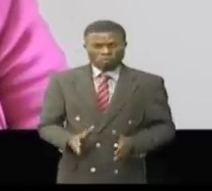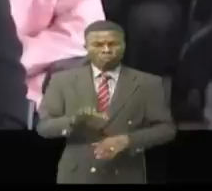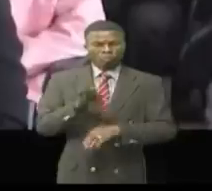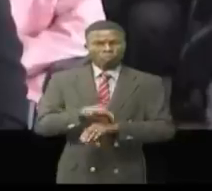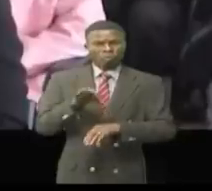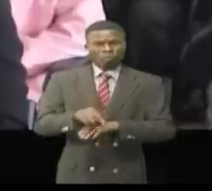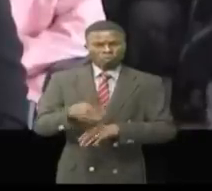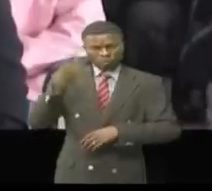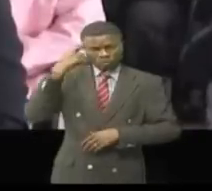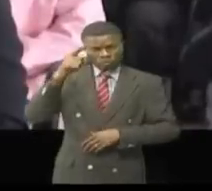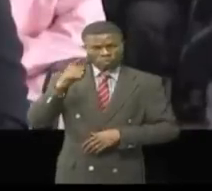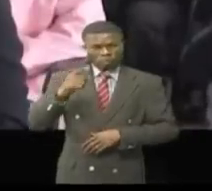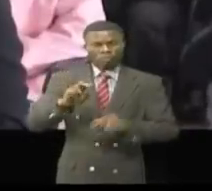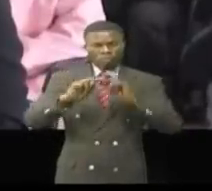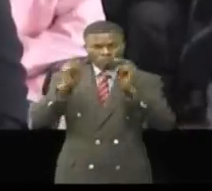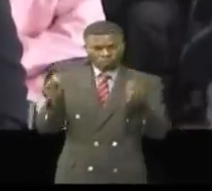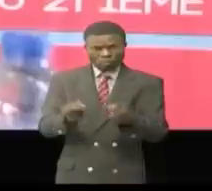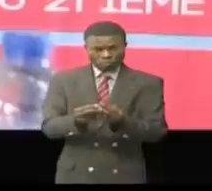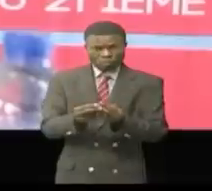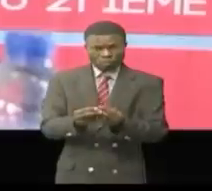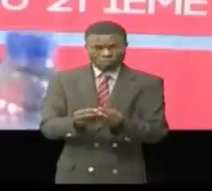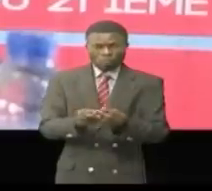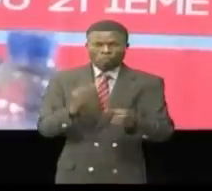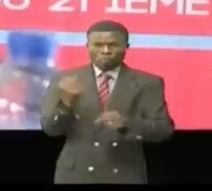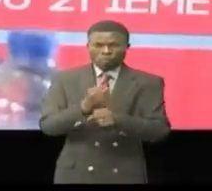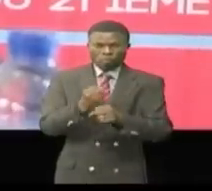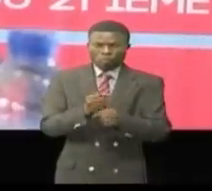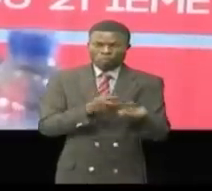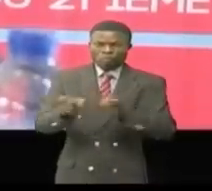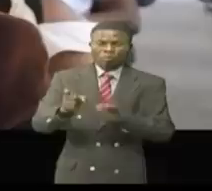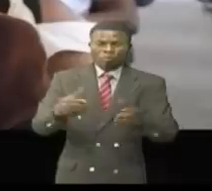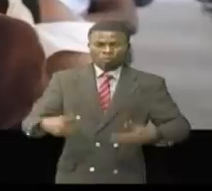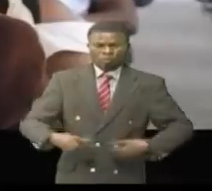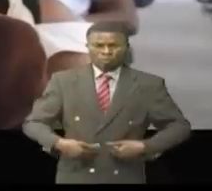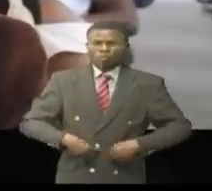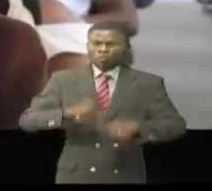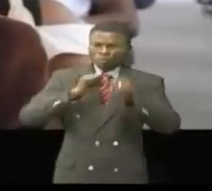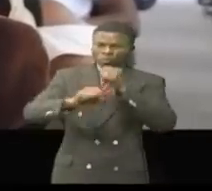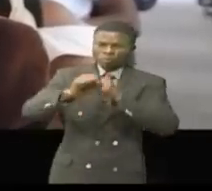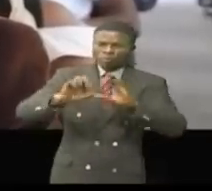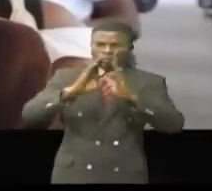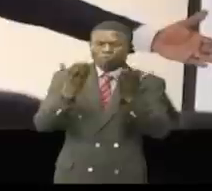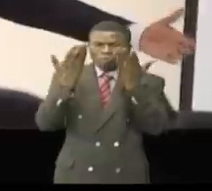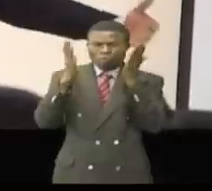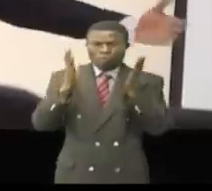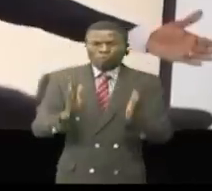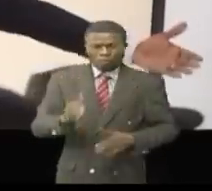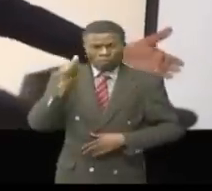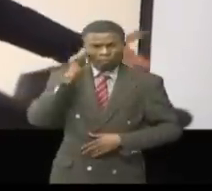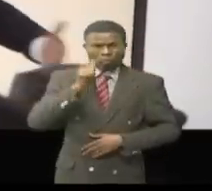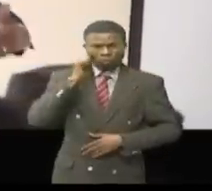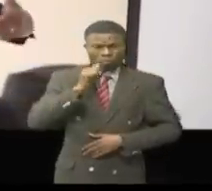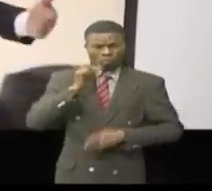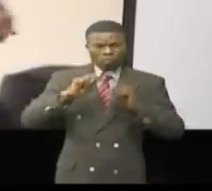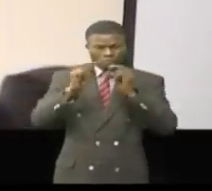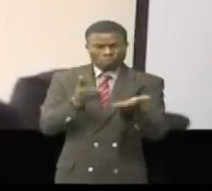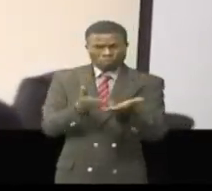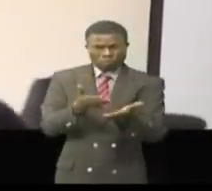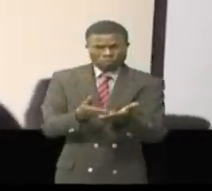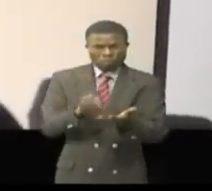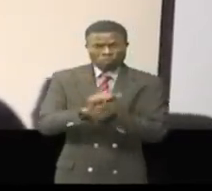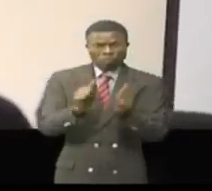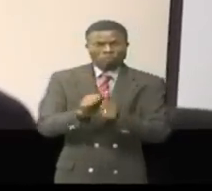occasion pour cette structure qui milite pour l'orientation des jeunes de sensibiliser les étudiantes de cette alma mater sur